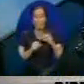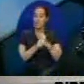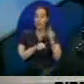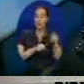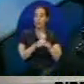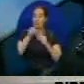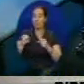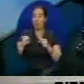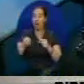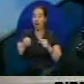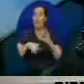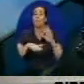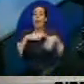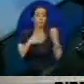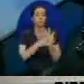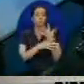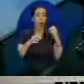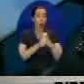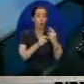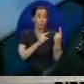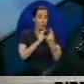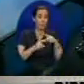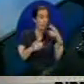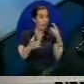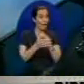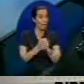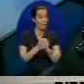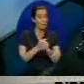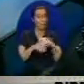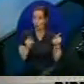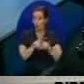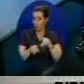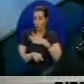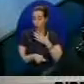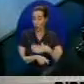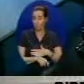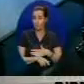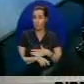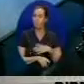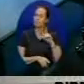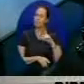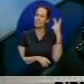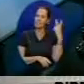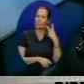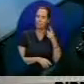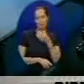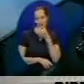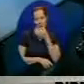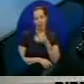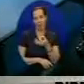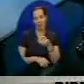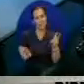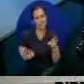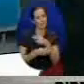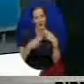ככה, תעשה ככה, ואז העובדים שלך יהיו חברים בדיוק מהסוג שאתה רוצה? אז כמובן שזו שאלה שאי